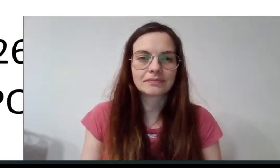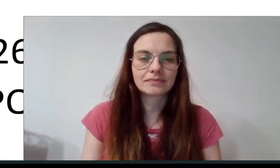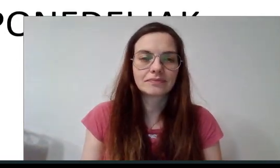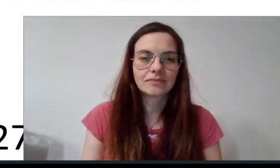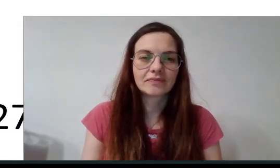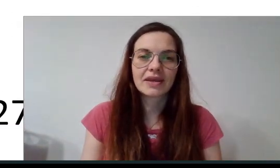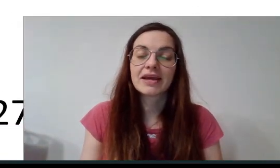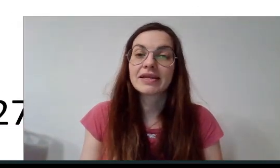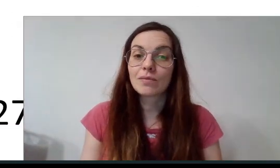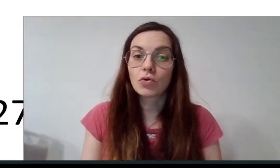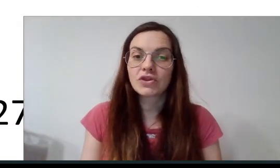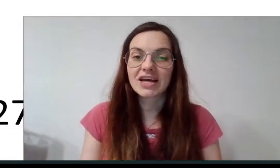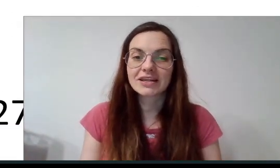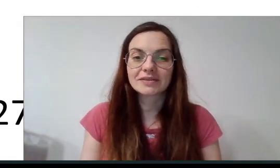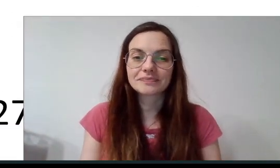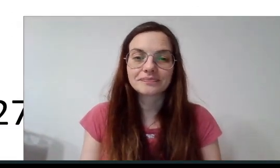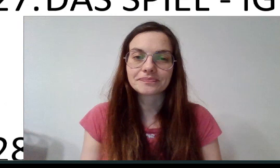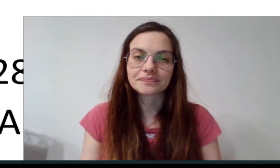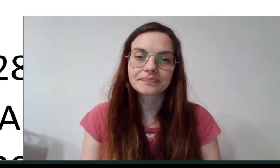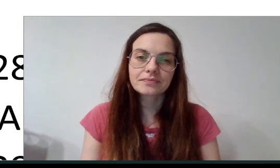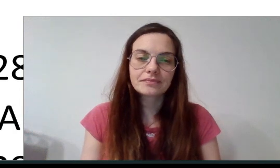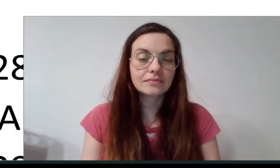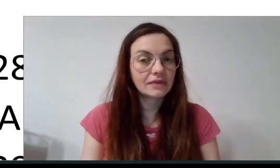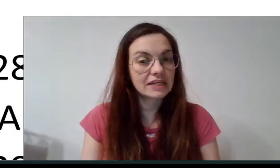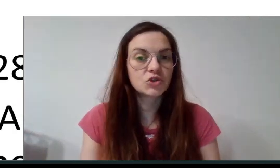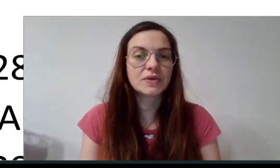Der Montag. Das Spiel.